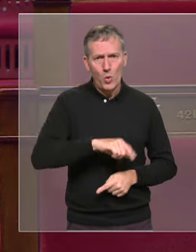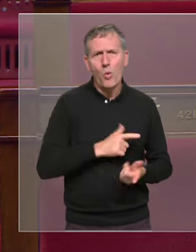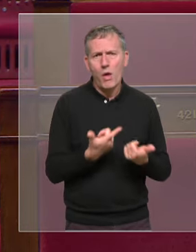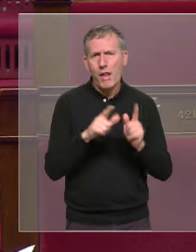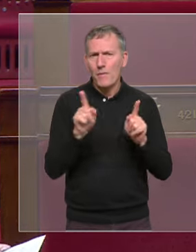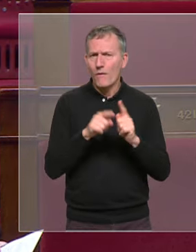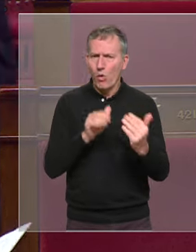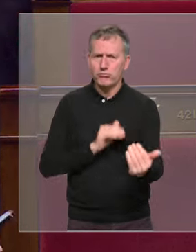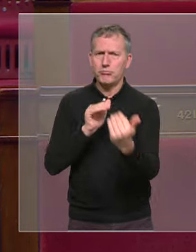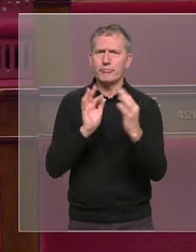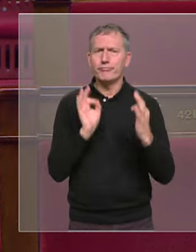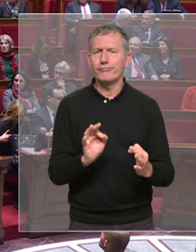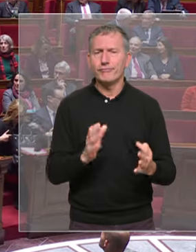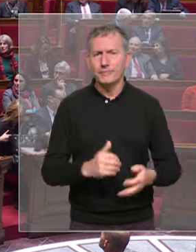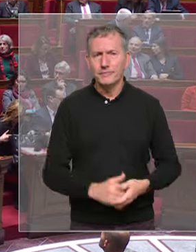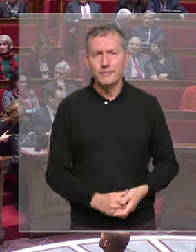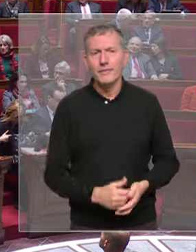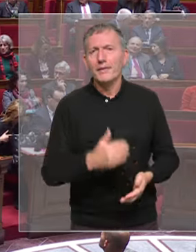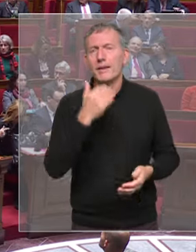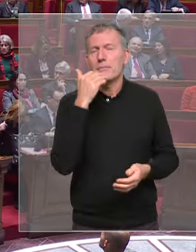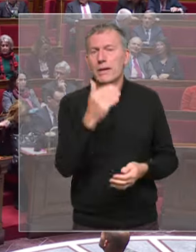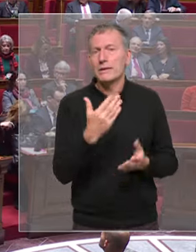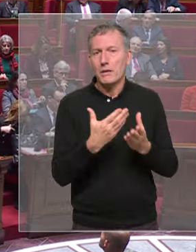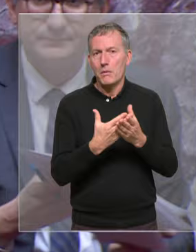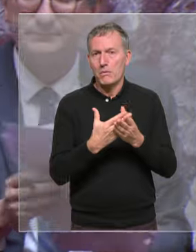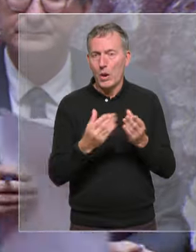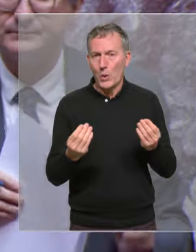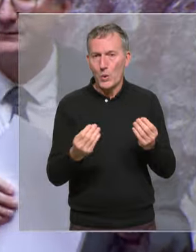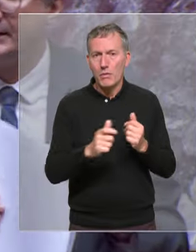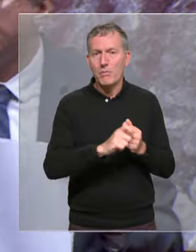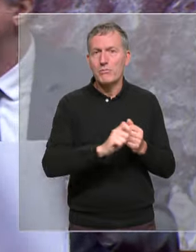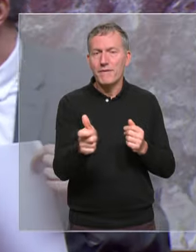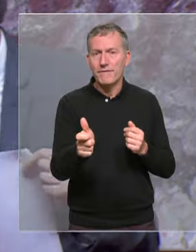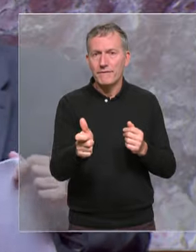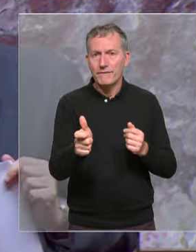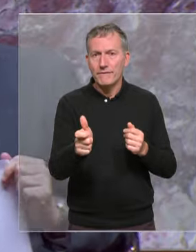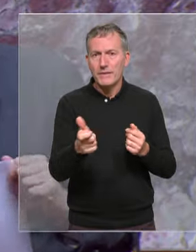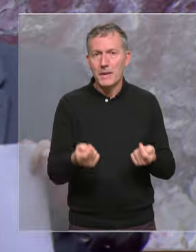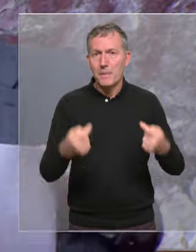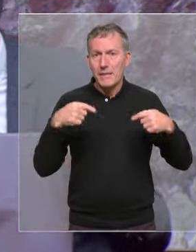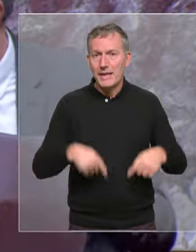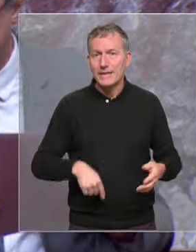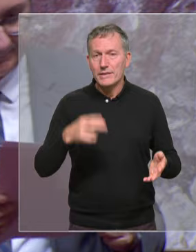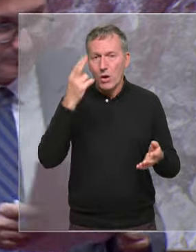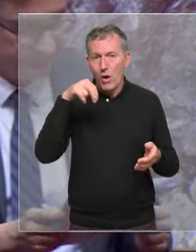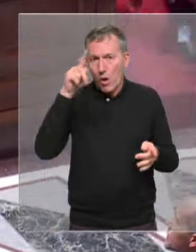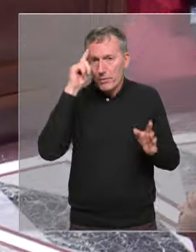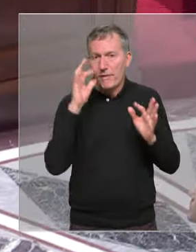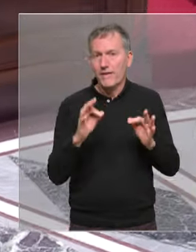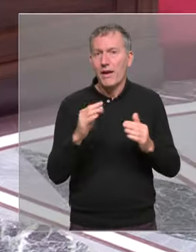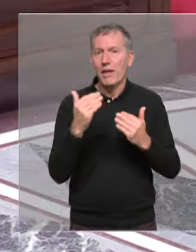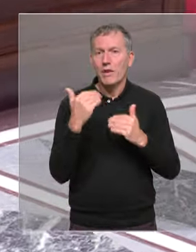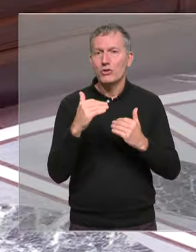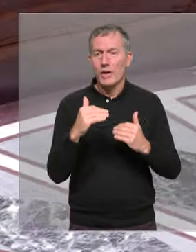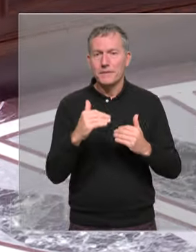hauteur. Merci beaucoup, mon cher collègue. La parole est à Monsieur Stéphane Séjourné, ministre de l'Europe et des Affaires étrangères.